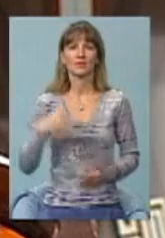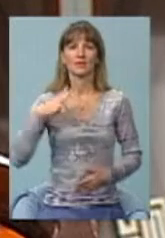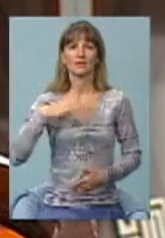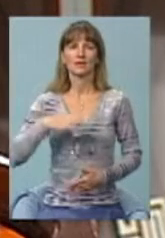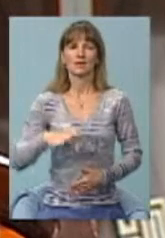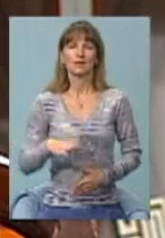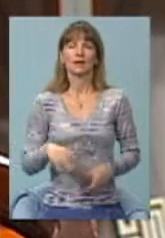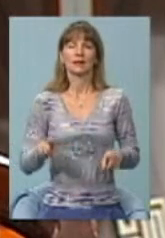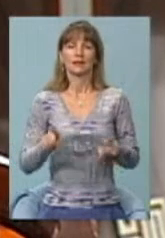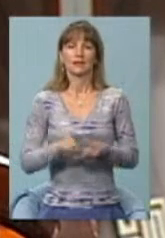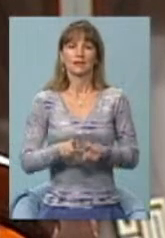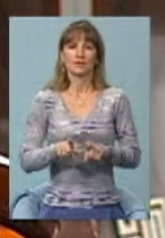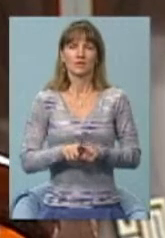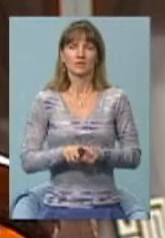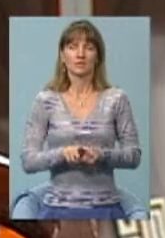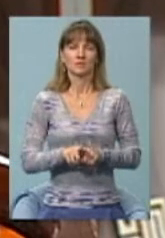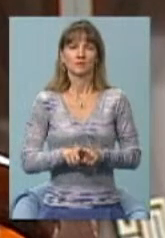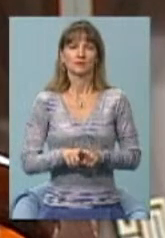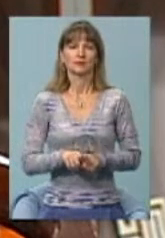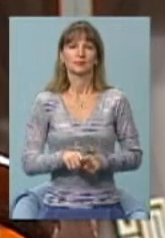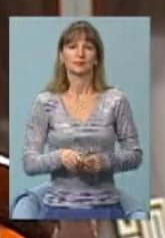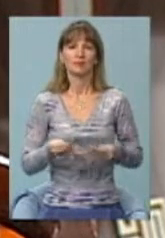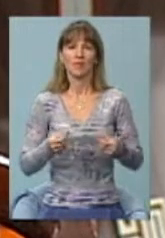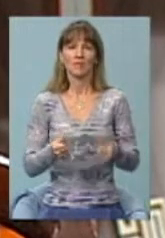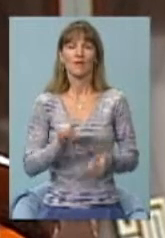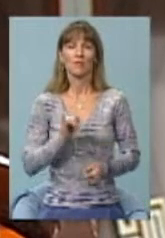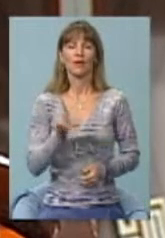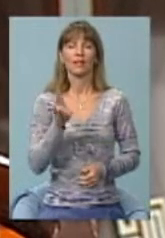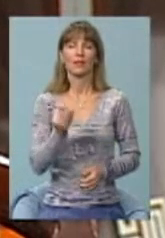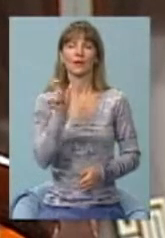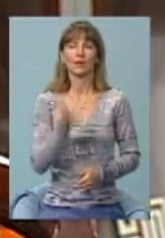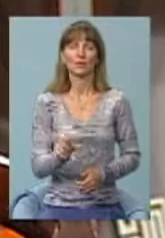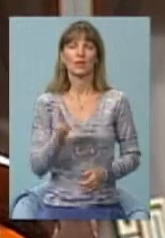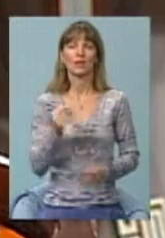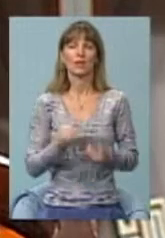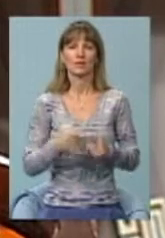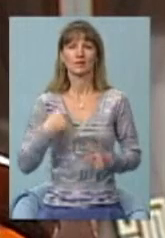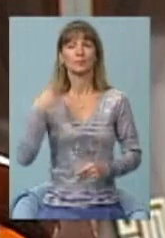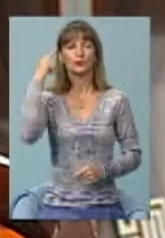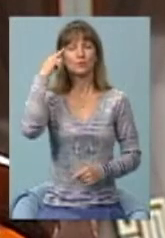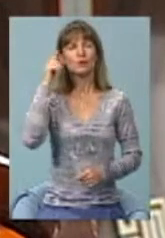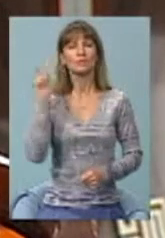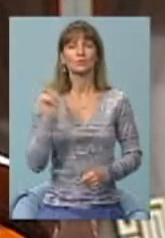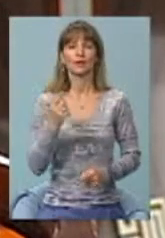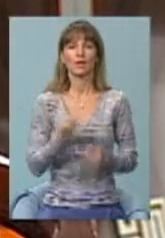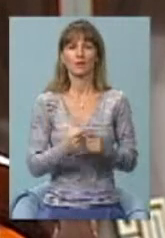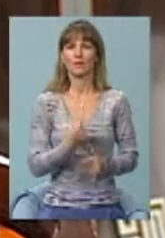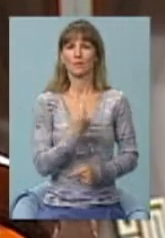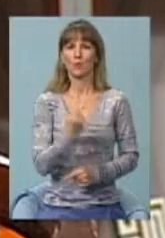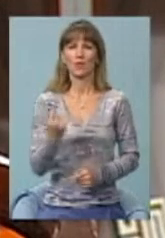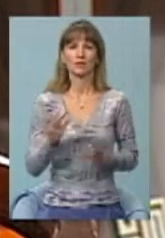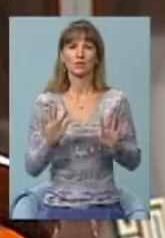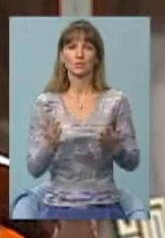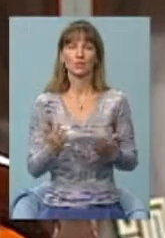стриманість все ж діє негативно на людину, але це, мені здається, в одиничних